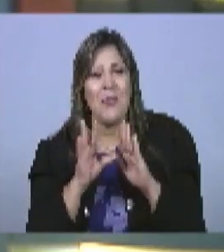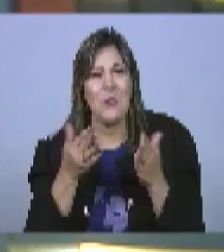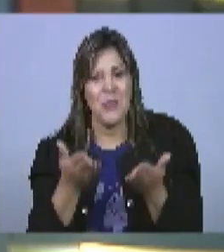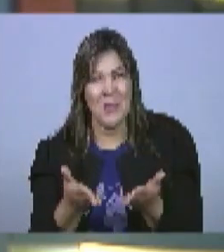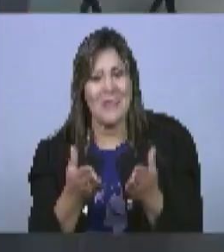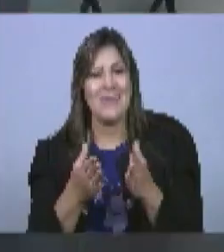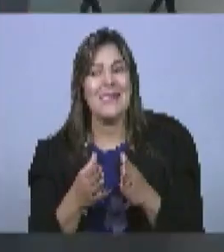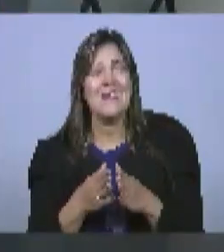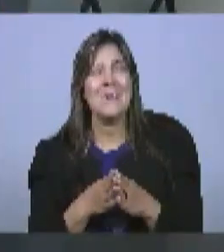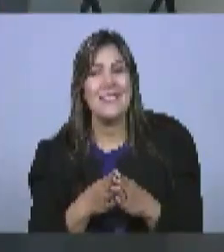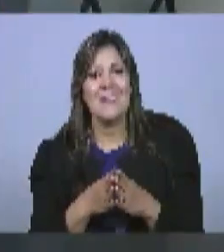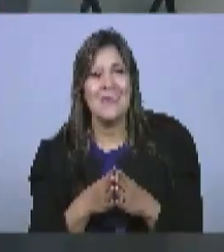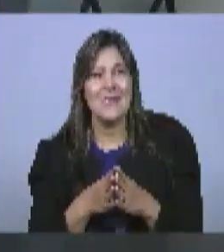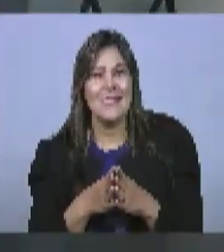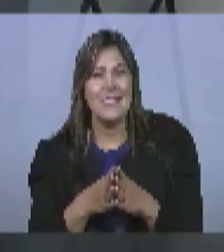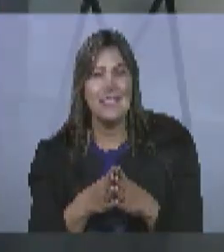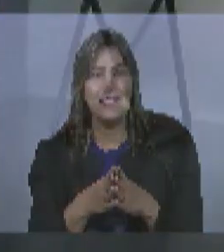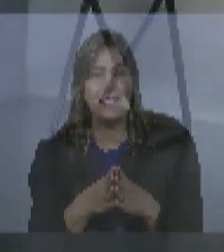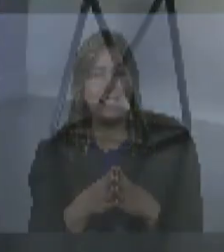الحلقه